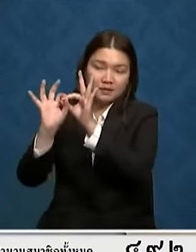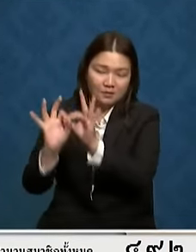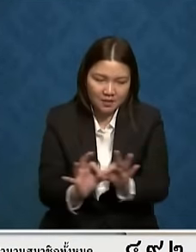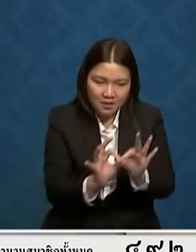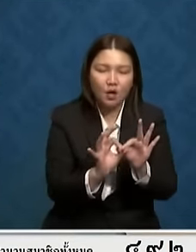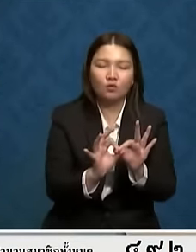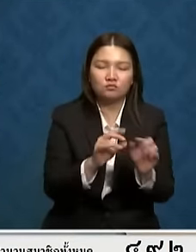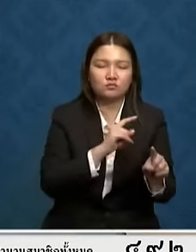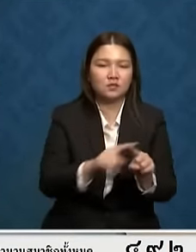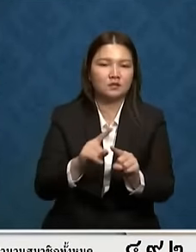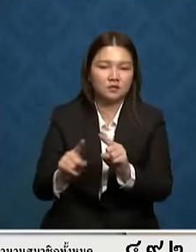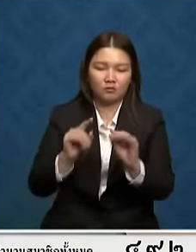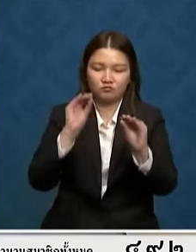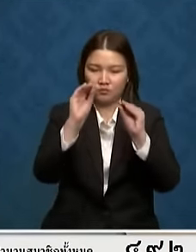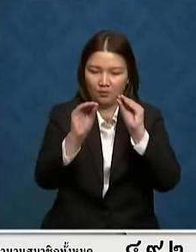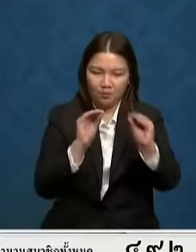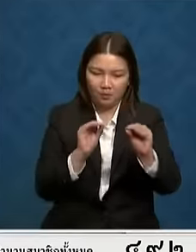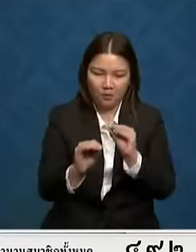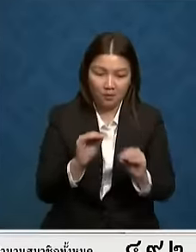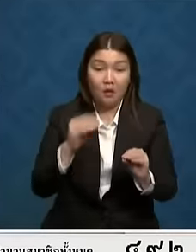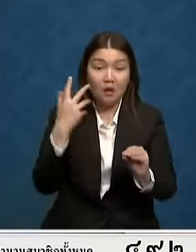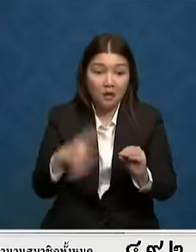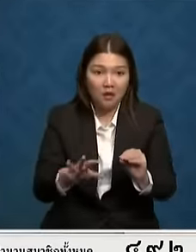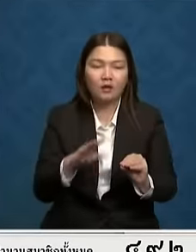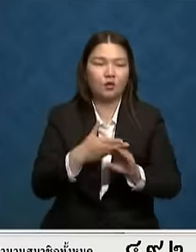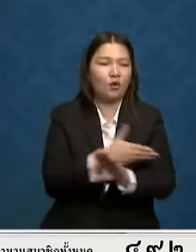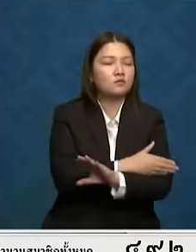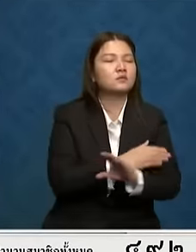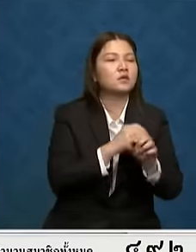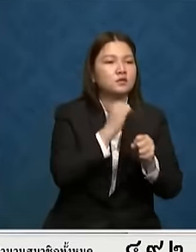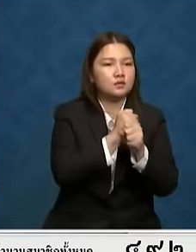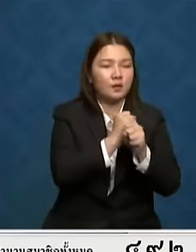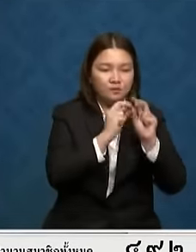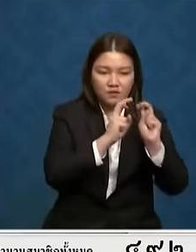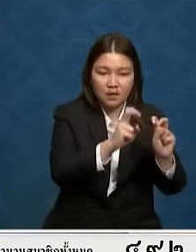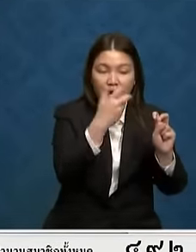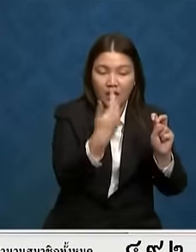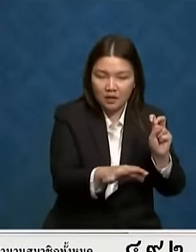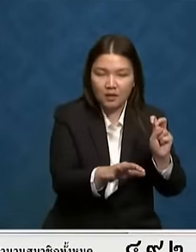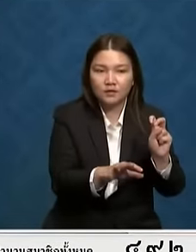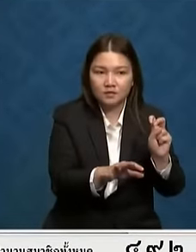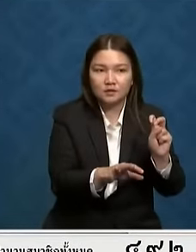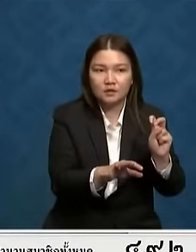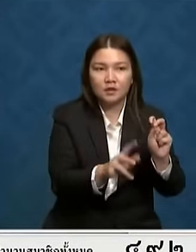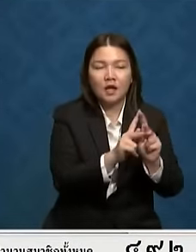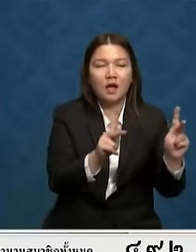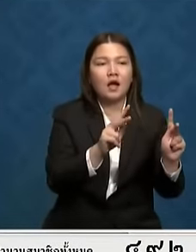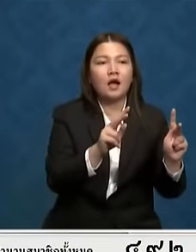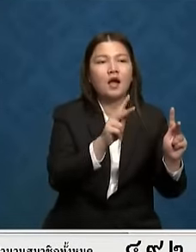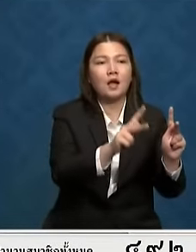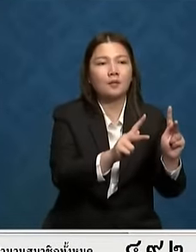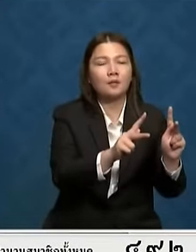ขัดแย้งรวมถึงการนำผลการศึกษาของคณะกรรมาธิการตลอดจนคณะ